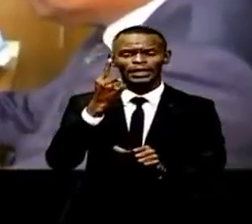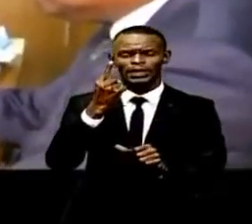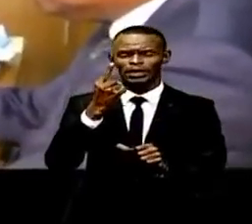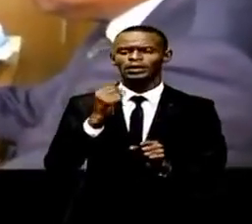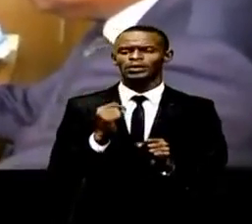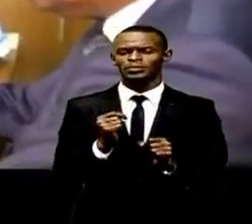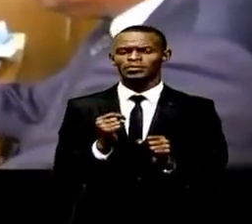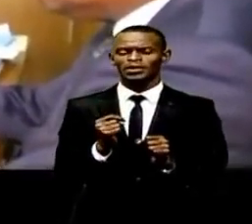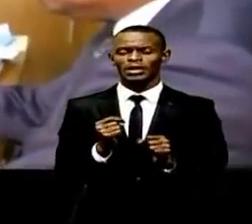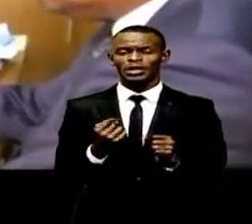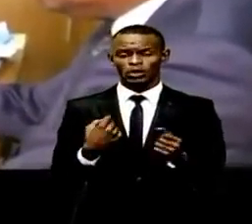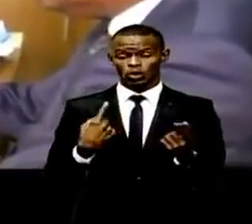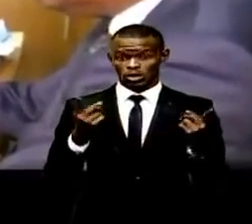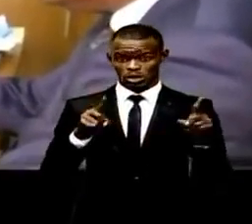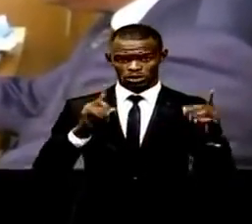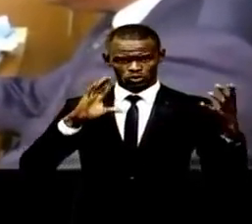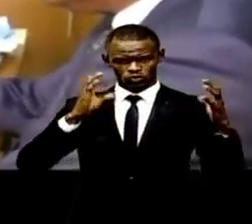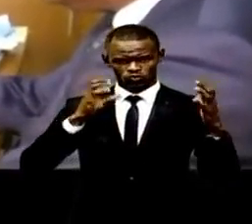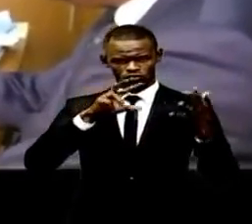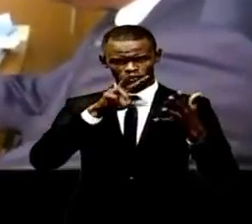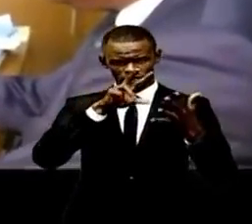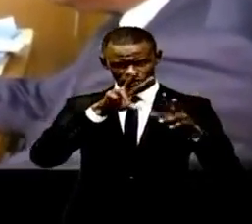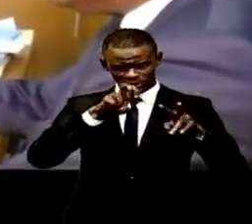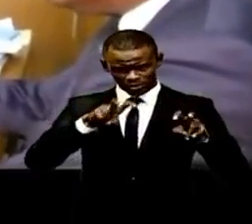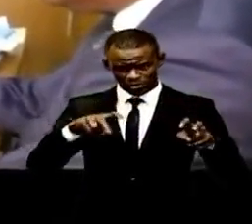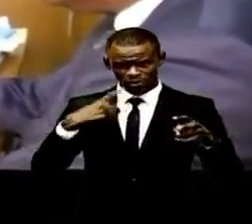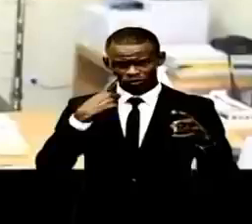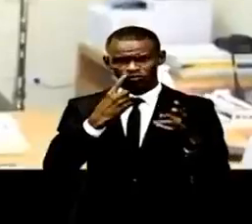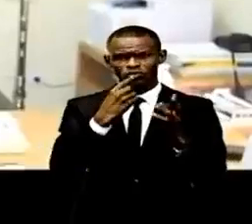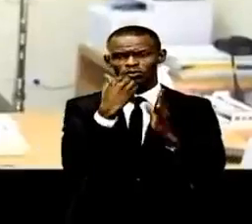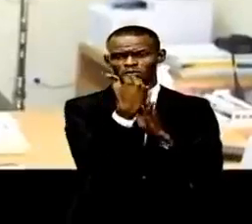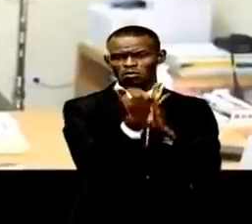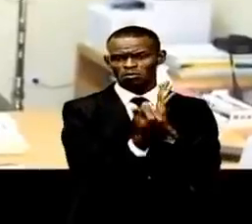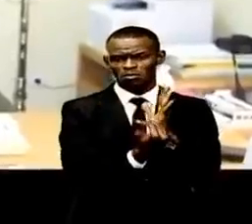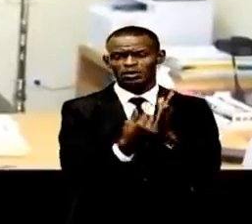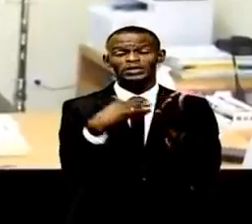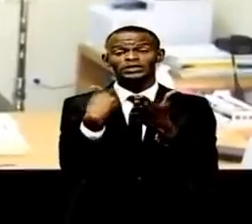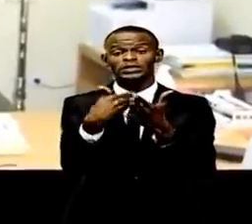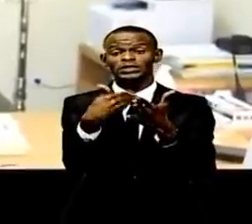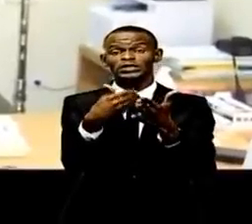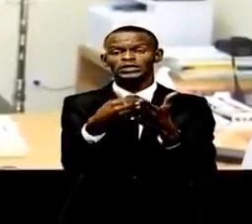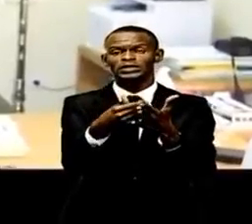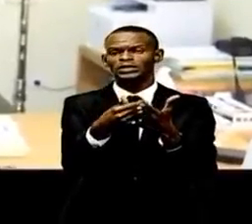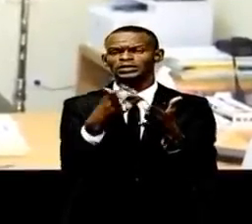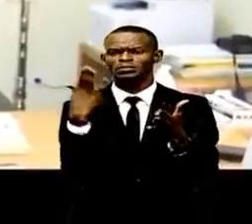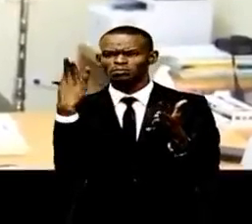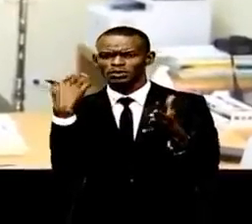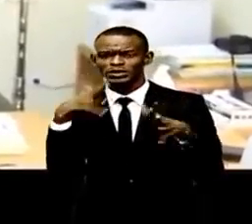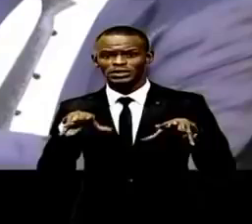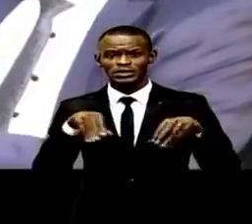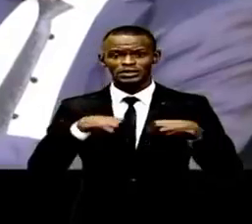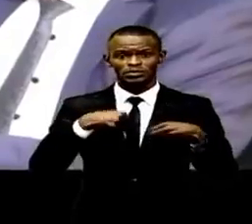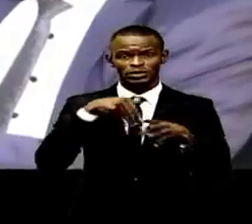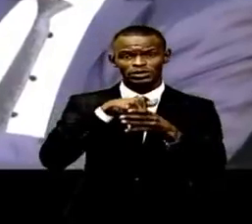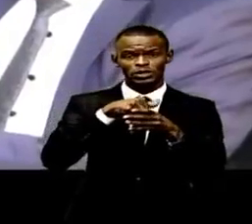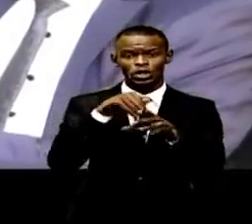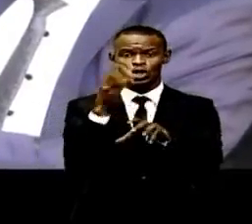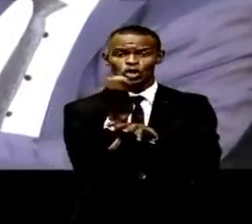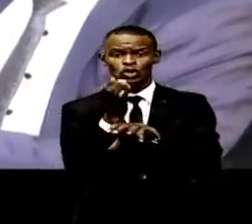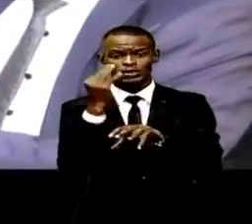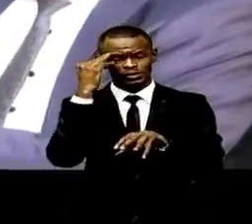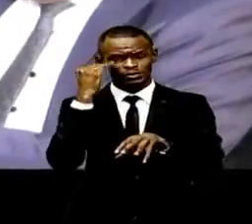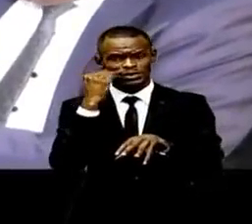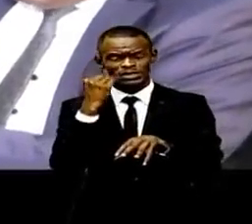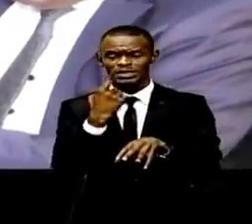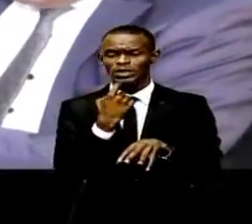ce stade, le plan d'urgence élaboré et nécessitant l'adoption au Conseil de ministres prévoit entre autres activités